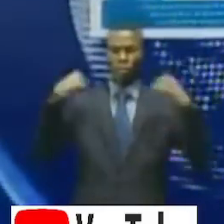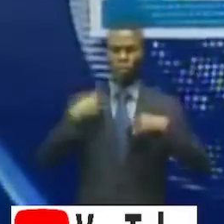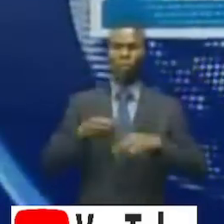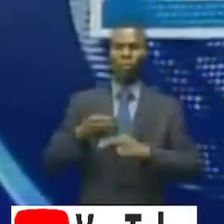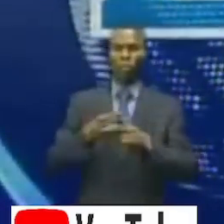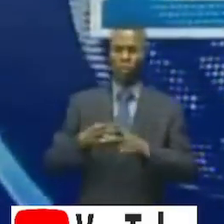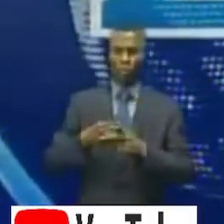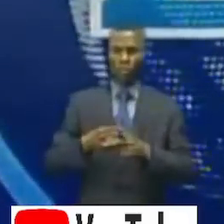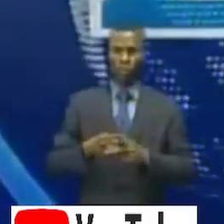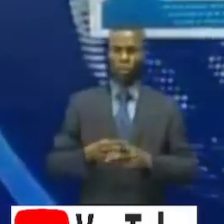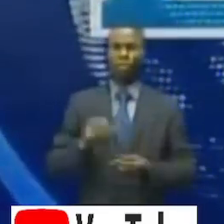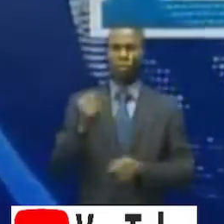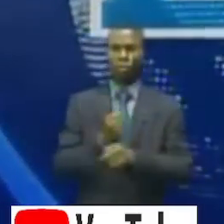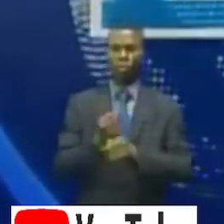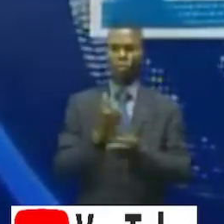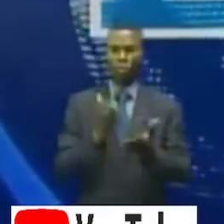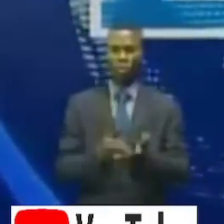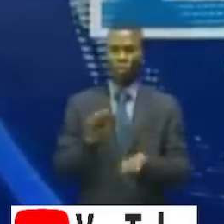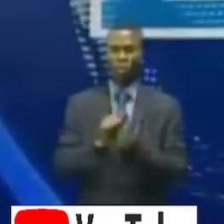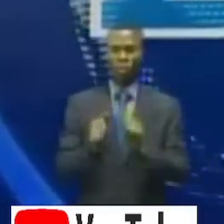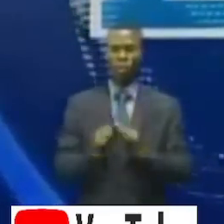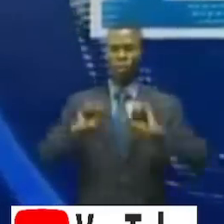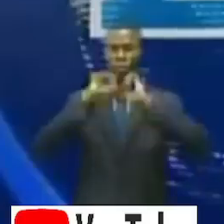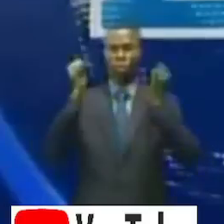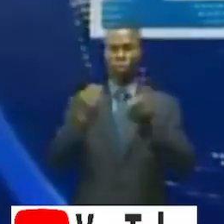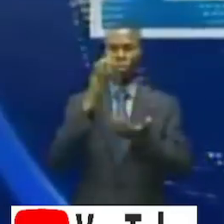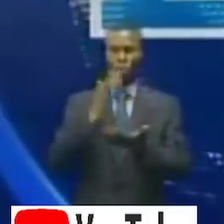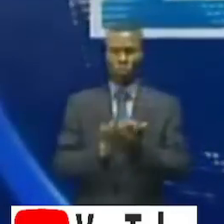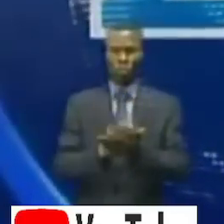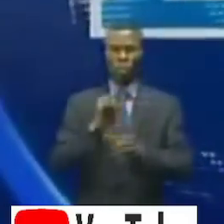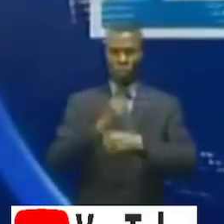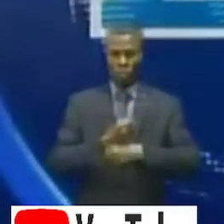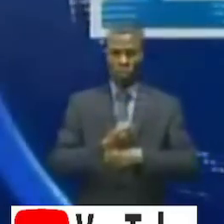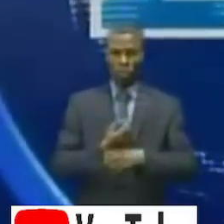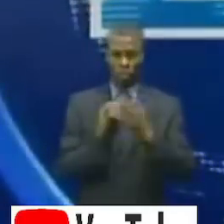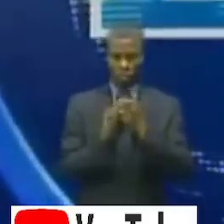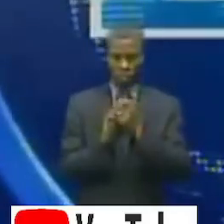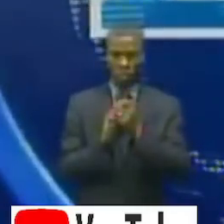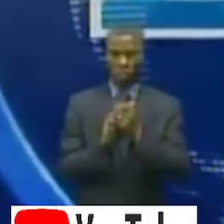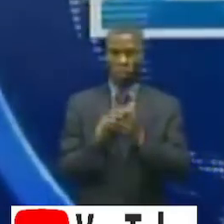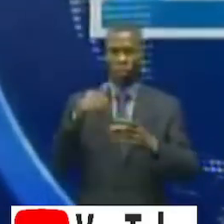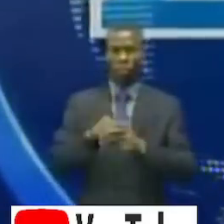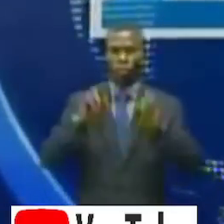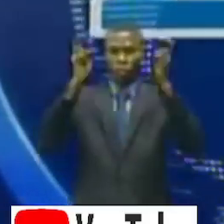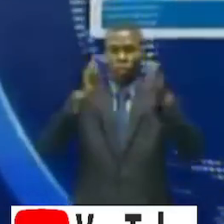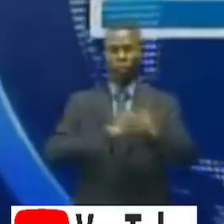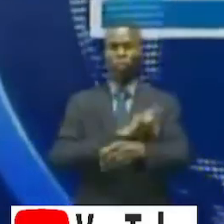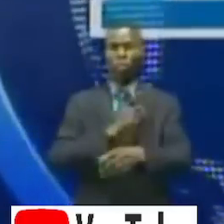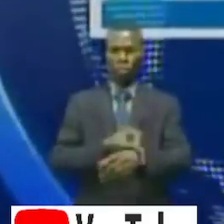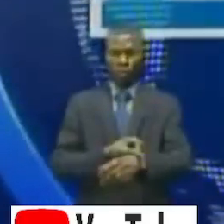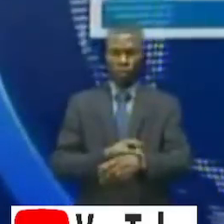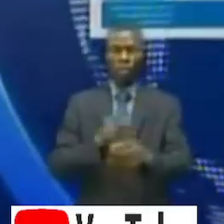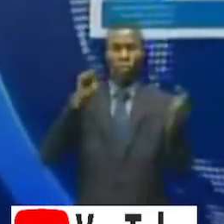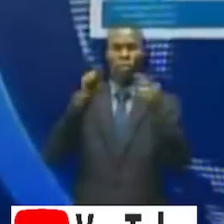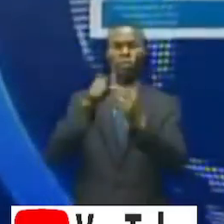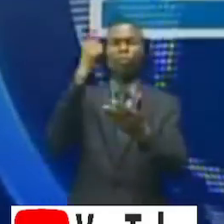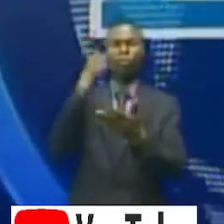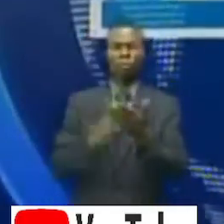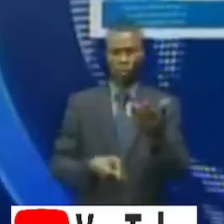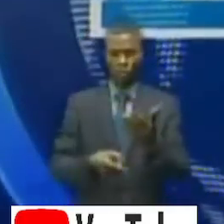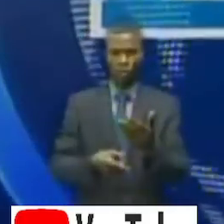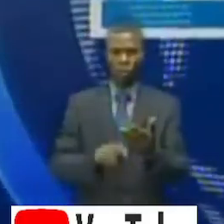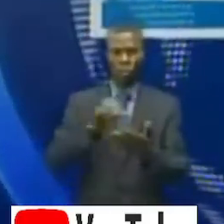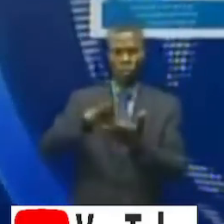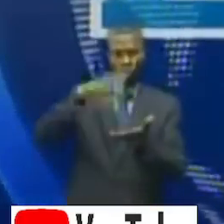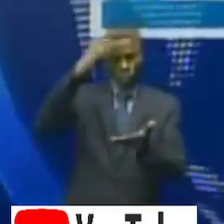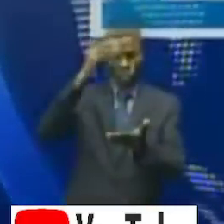régulation de la sous-traitance dans le secteur privé va être installée dans les tout prochains jours dans la ville de Goma. Le but est de recueillir